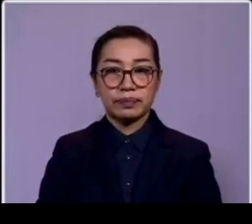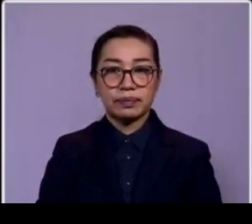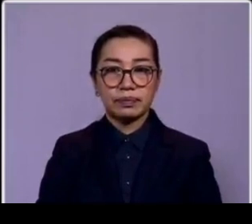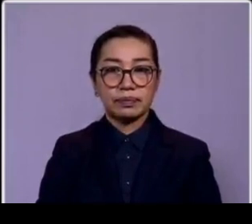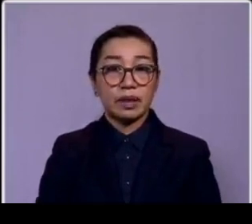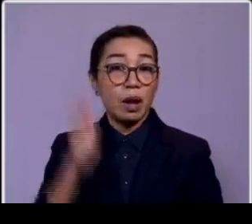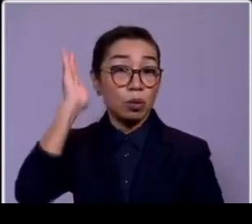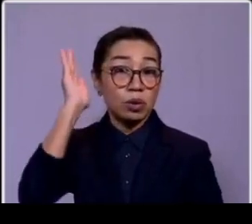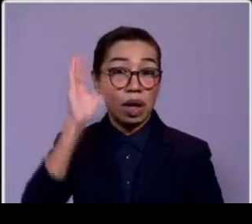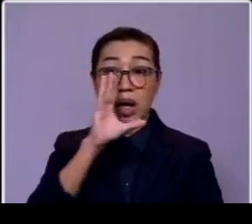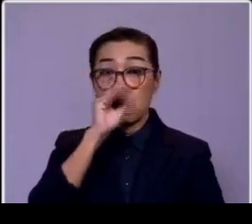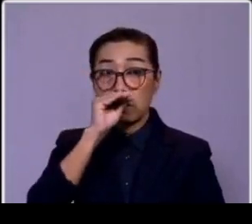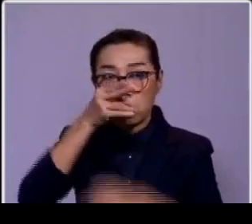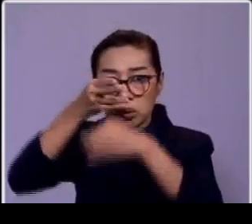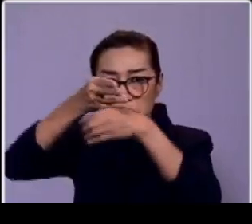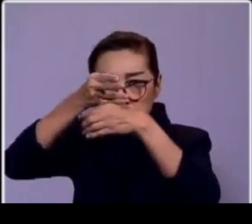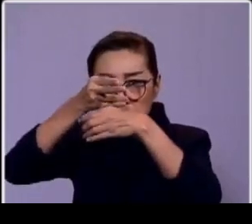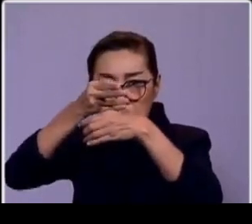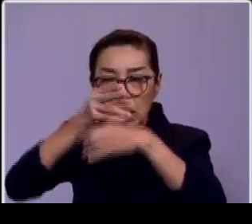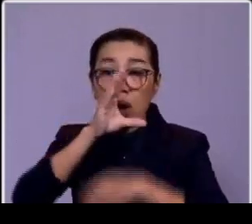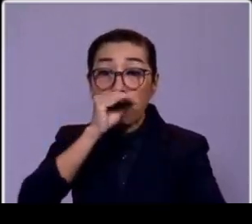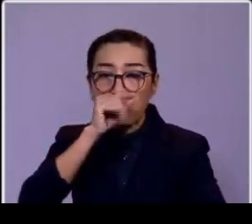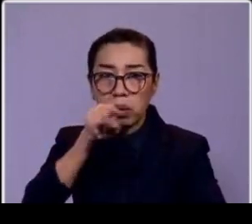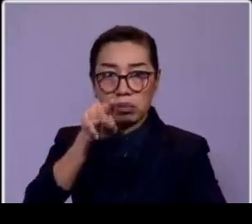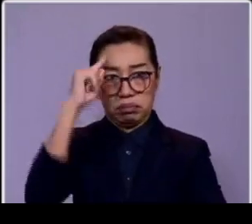เป็นเรื่องแปลก